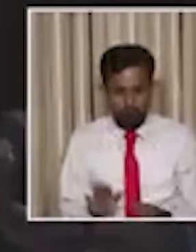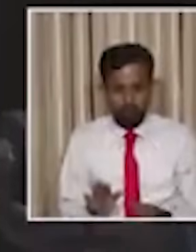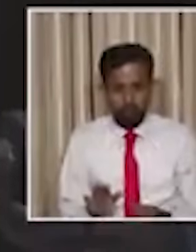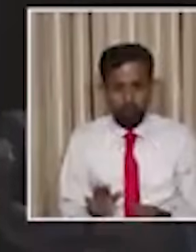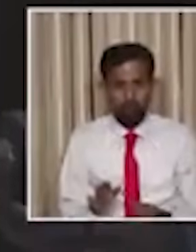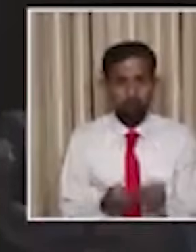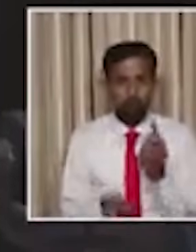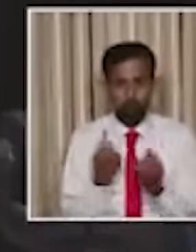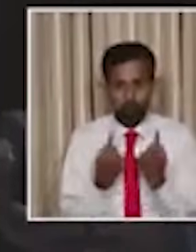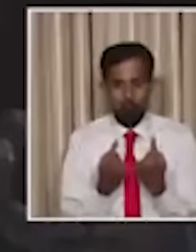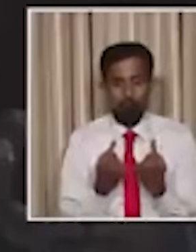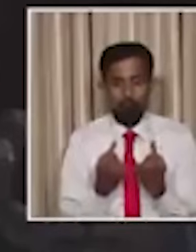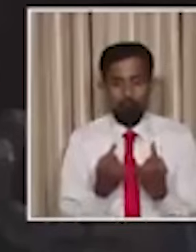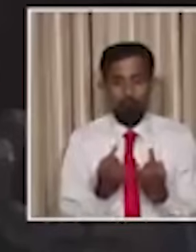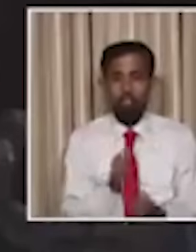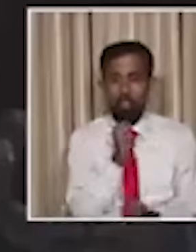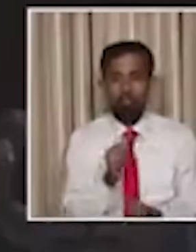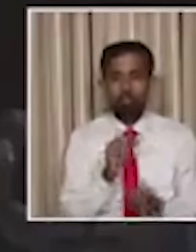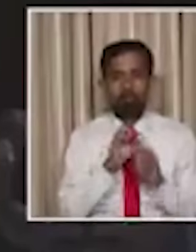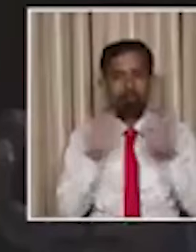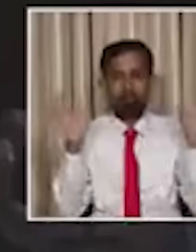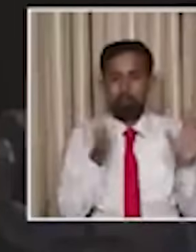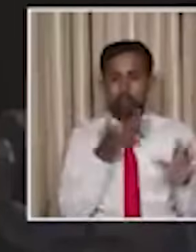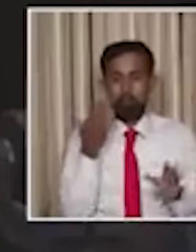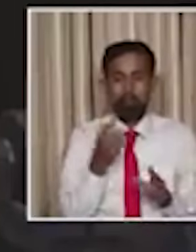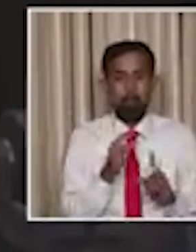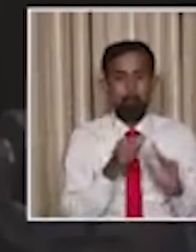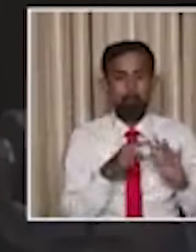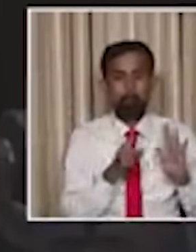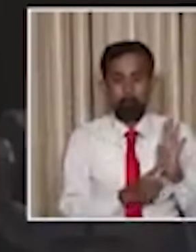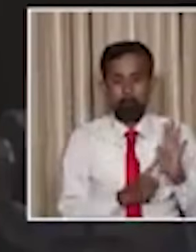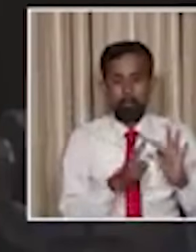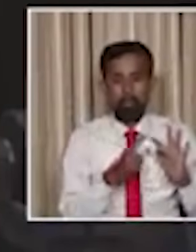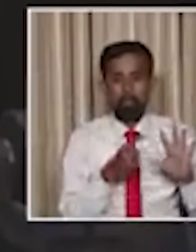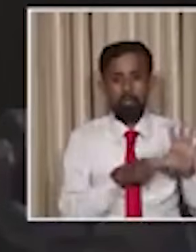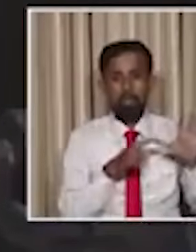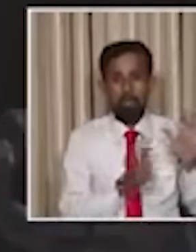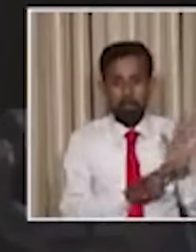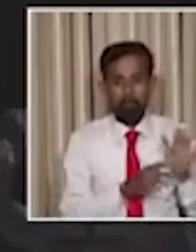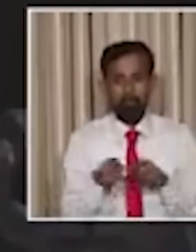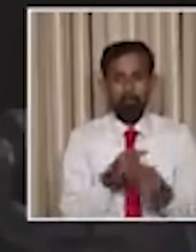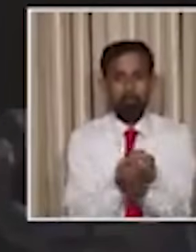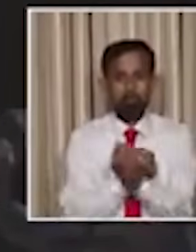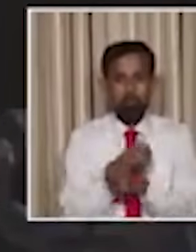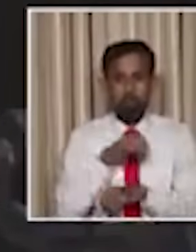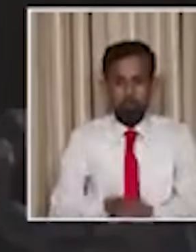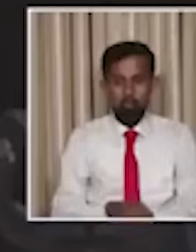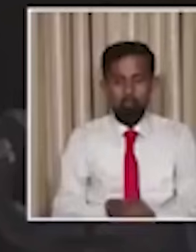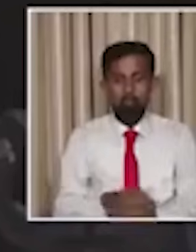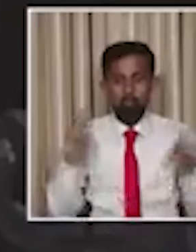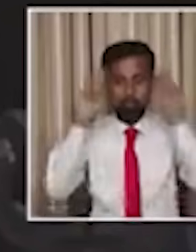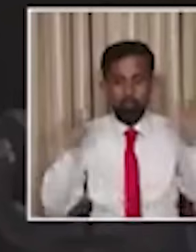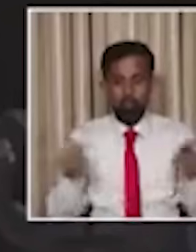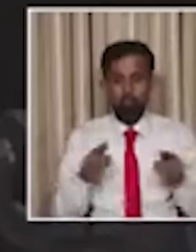இடத்திலே பதிவு செய்து கொள்ள விரும்புகிறேன். பிள்ளையான் போன்றவர்கள் ராஜபக்சர்கள் உடனடியாக கைது செய்யப்பட வேண்டும். இவர்களுக்கு எதிராக ஒரு சர்வதேச விசாரணை மேற்கொள்ளப்பட வேண்டும்